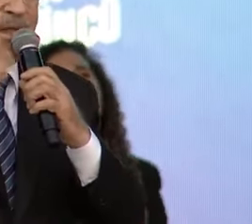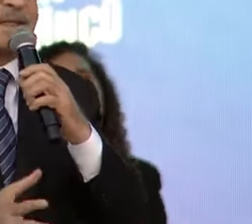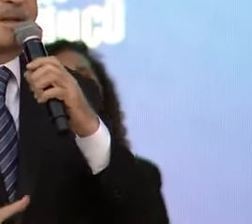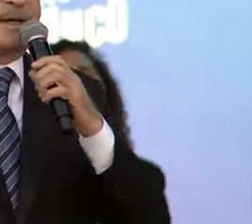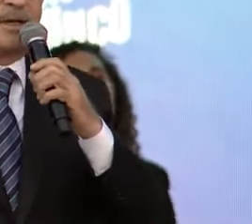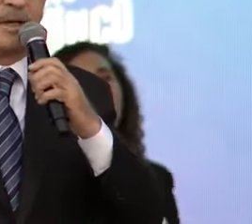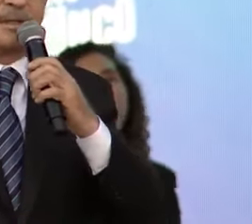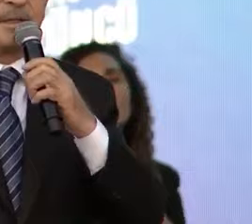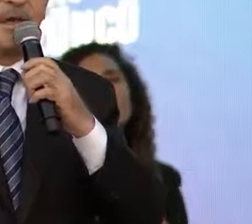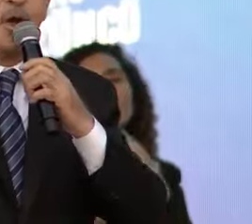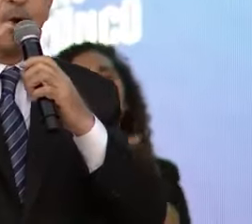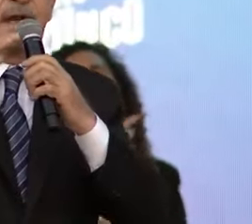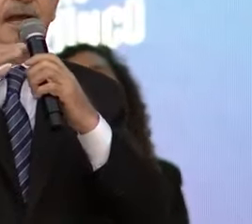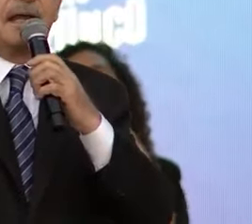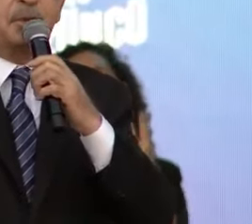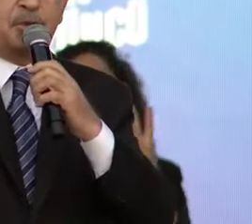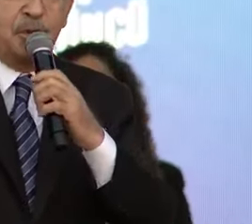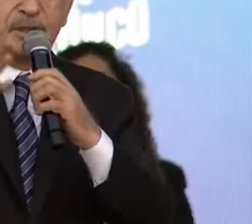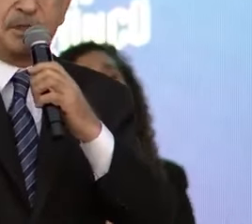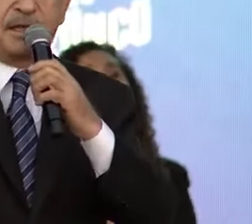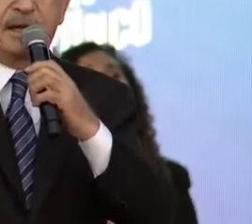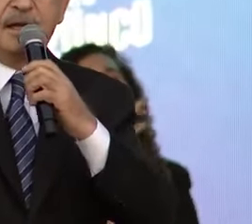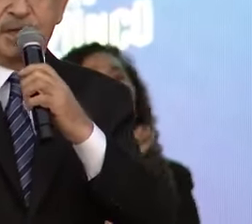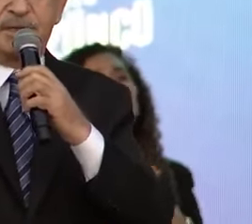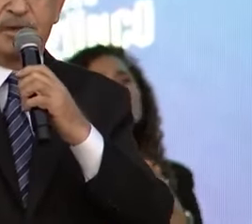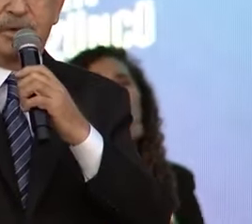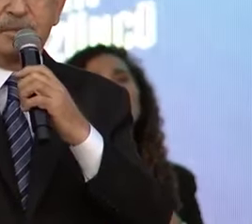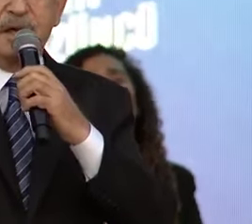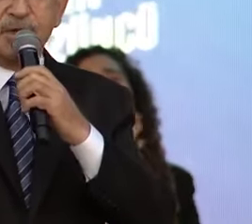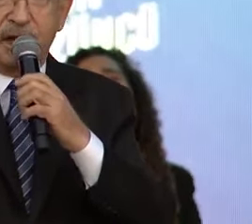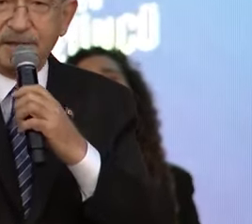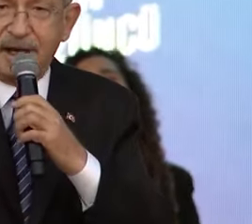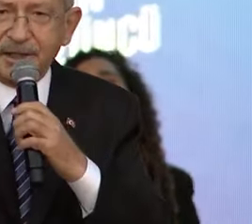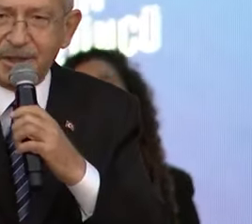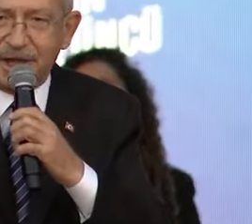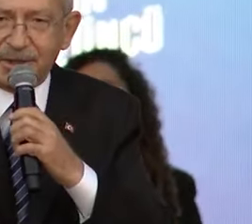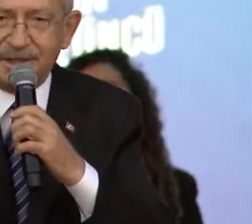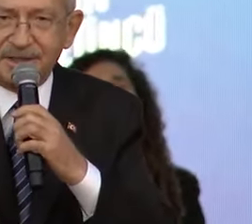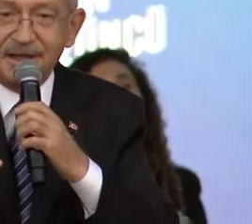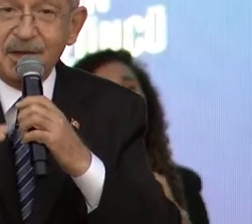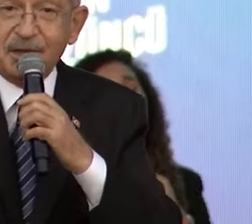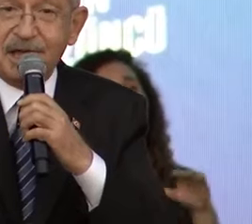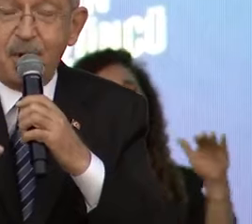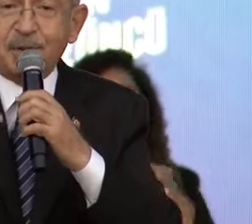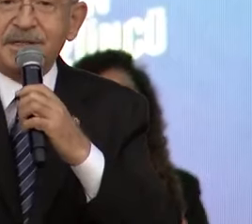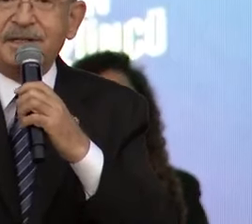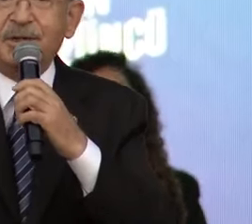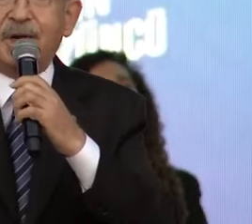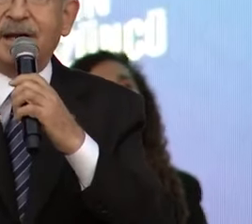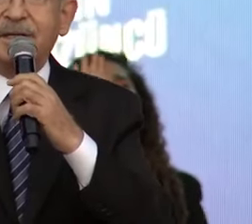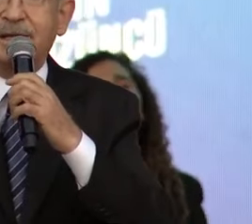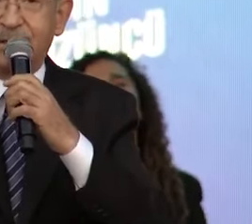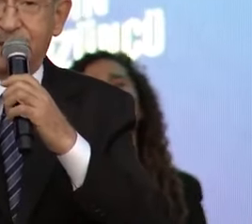mirası sizler bırakacaksınız. O nedenle bütün gençlere sesleniyorum. Sandığa gideceksiniz,